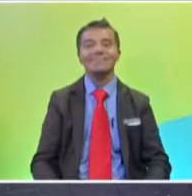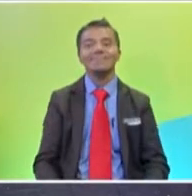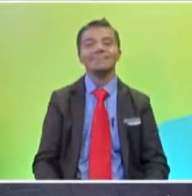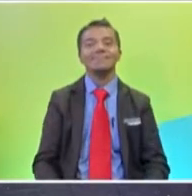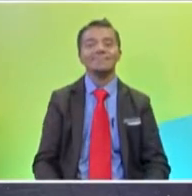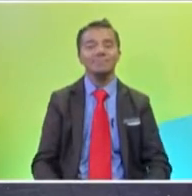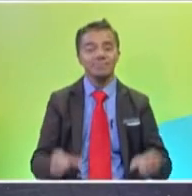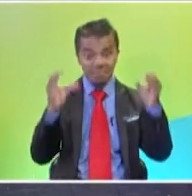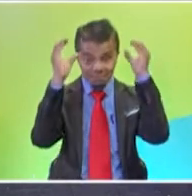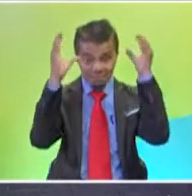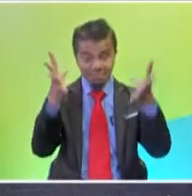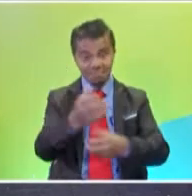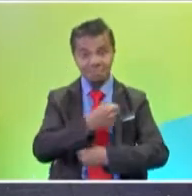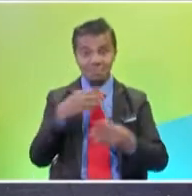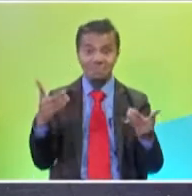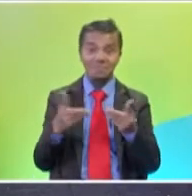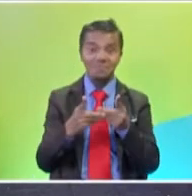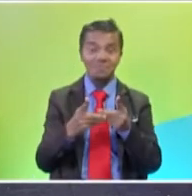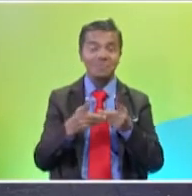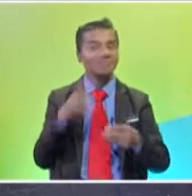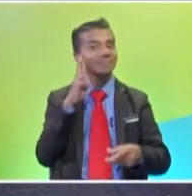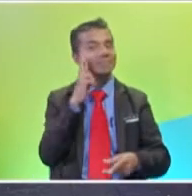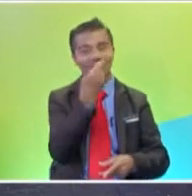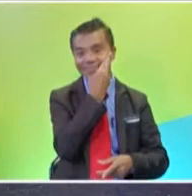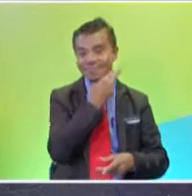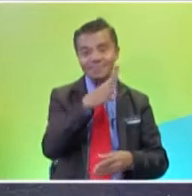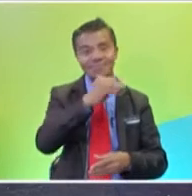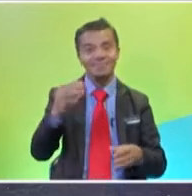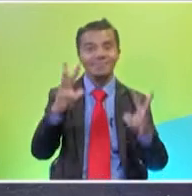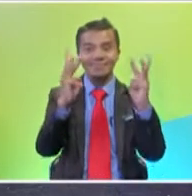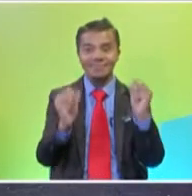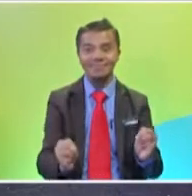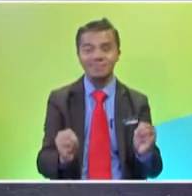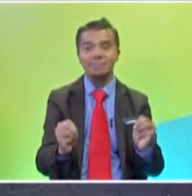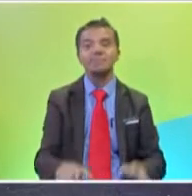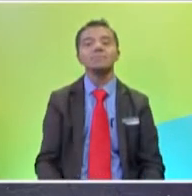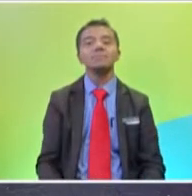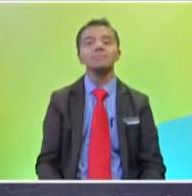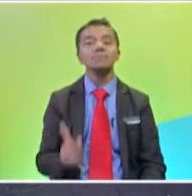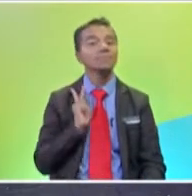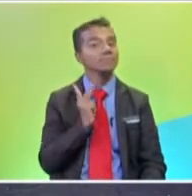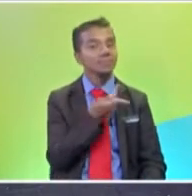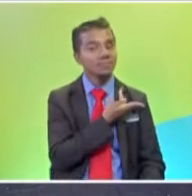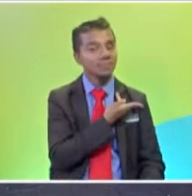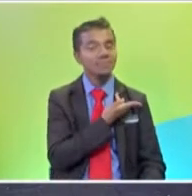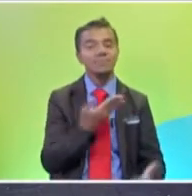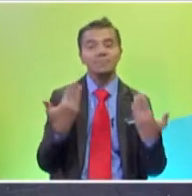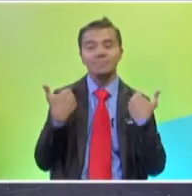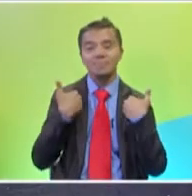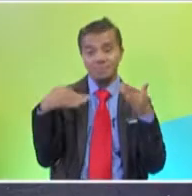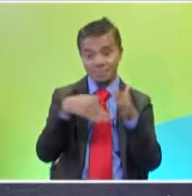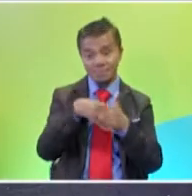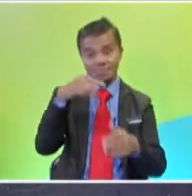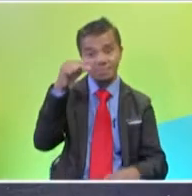pada hari ini. Betul. Bila sebut tentang anak-anak, sudah tentunya kita juga mempunyai murid-murid secara atas